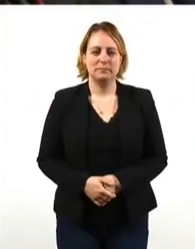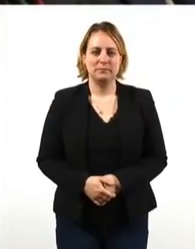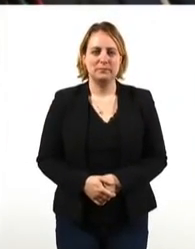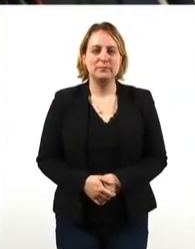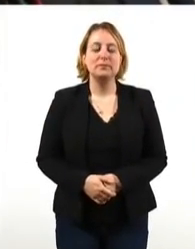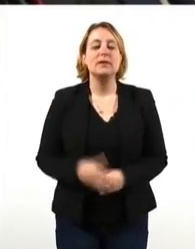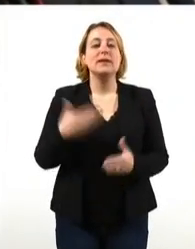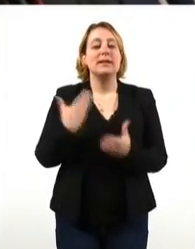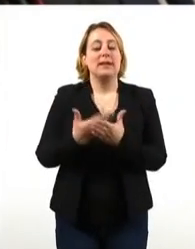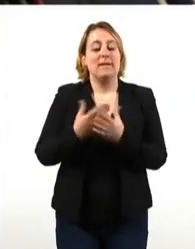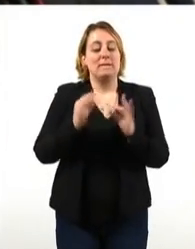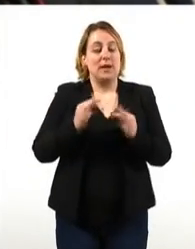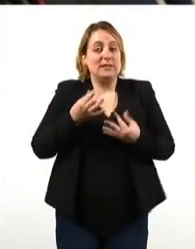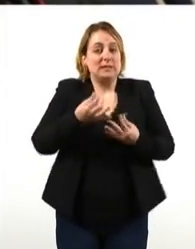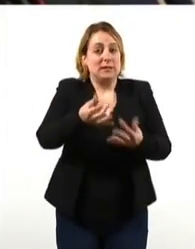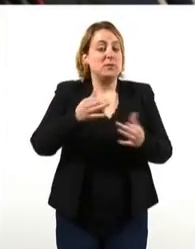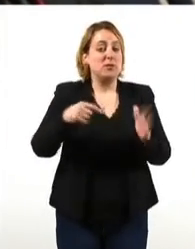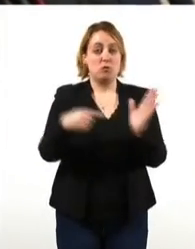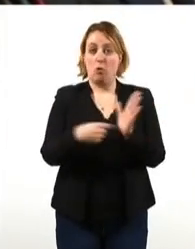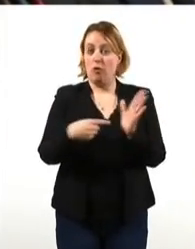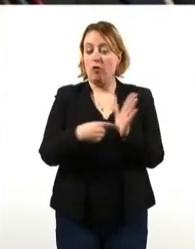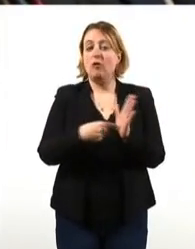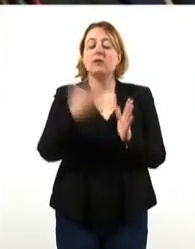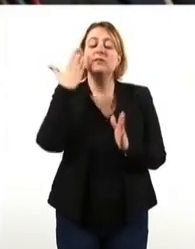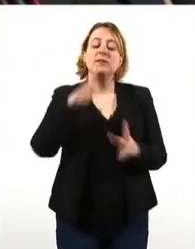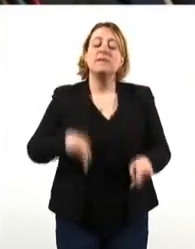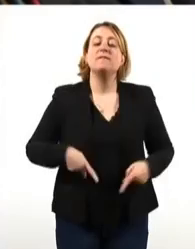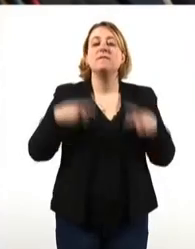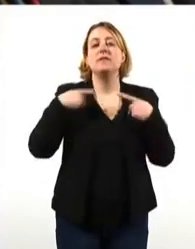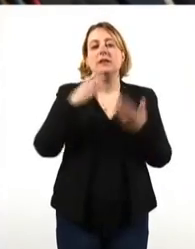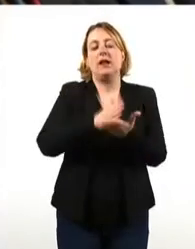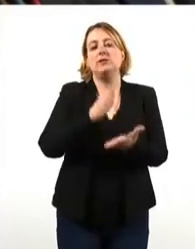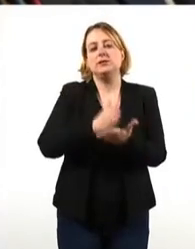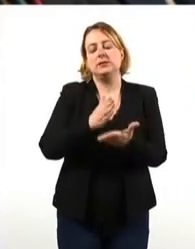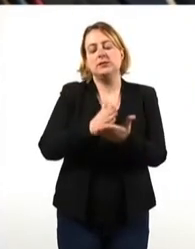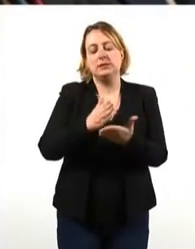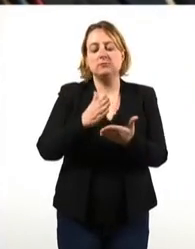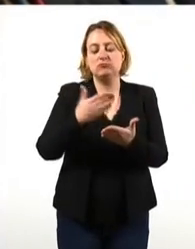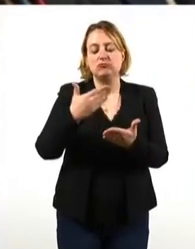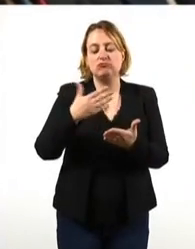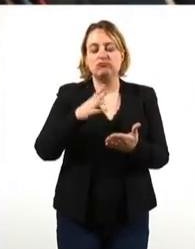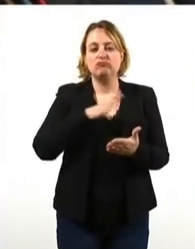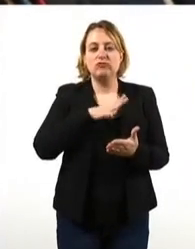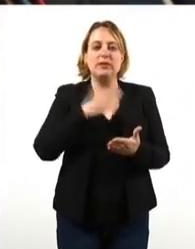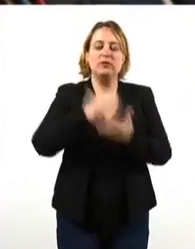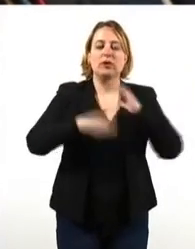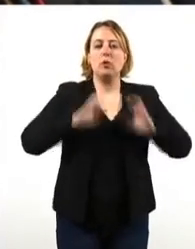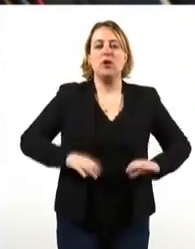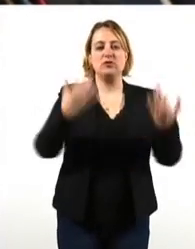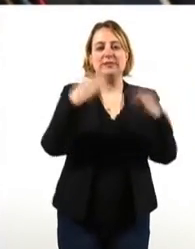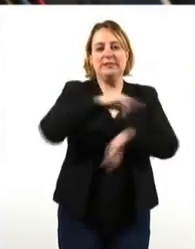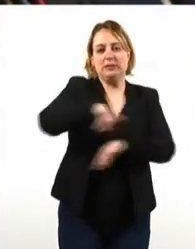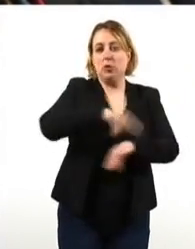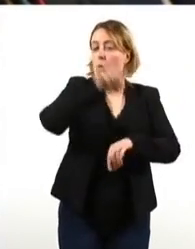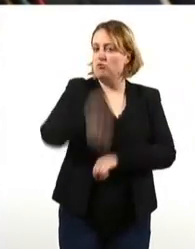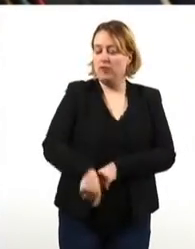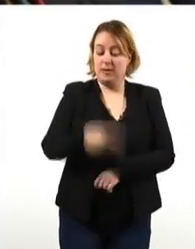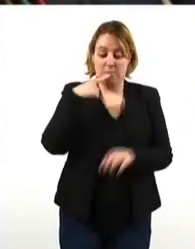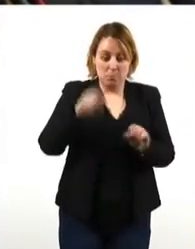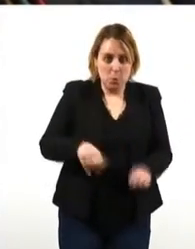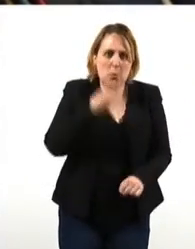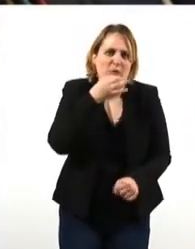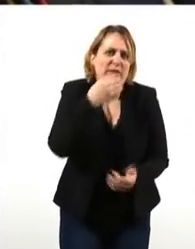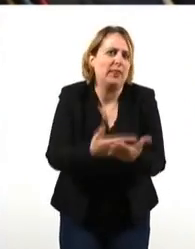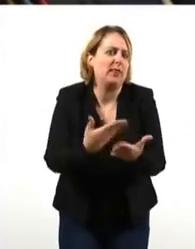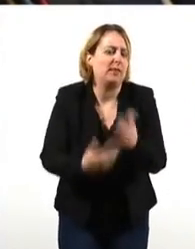cette sensibilisation pourrait avoir lieu pendant les 10 heures de vie de classe obligatoire. Et il faut vraiment agir concrètement et efficacement contre ce